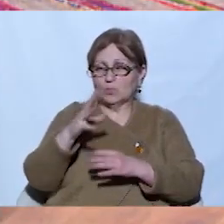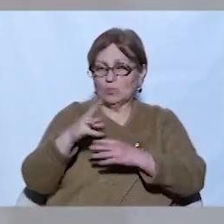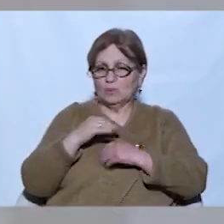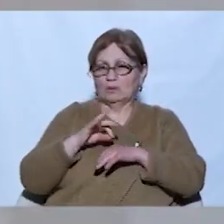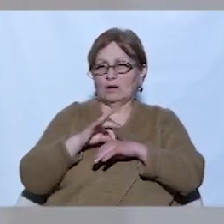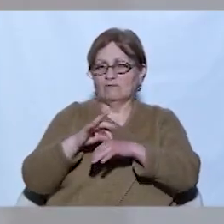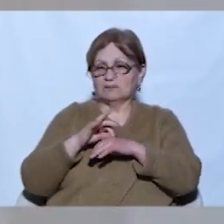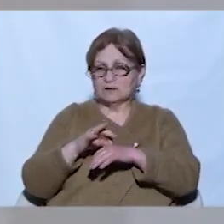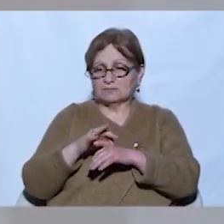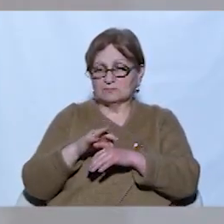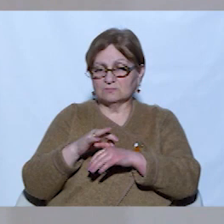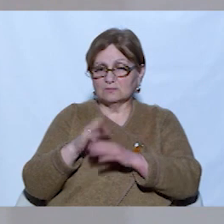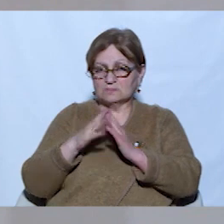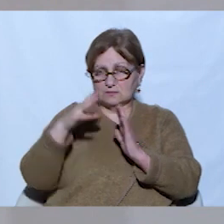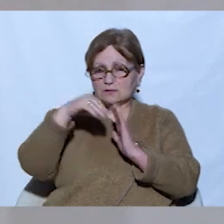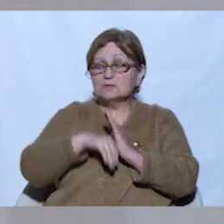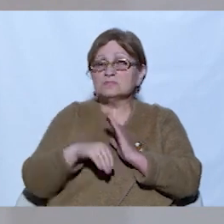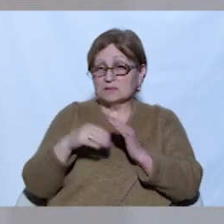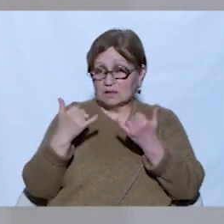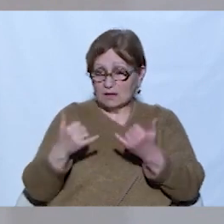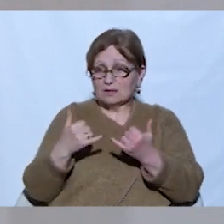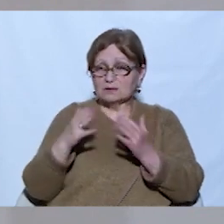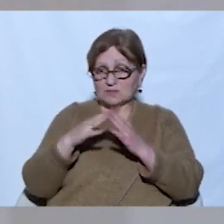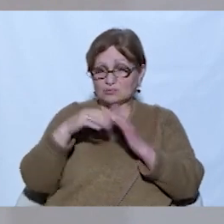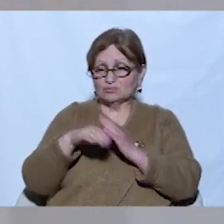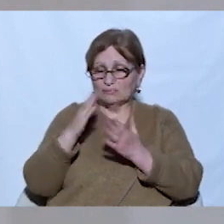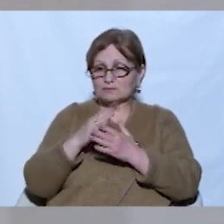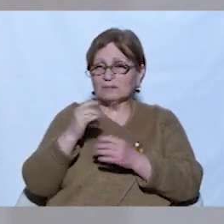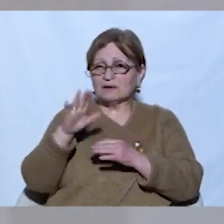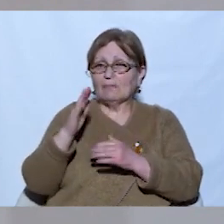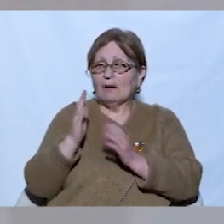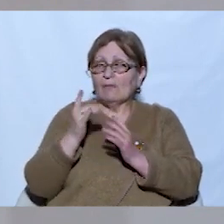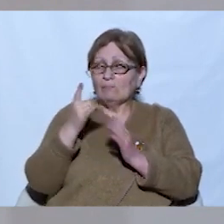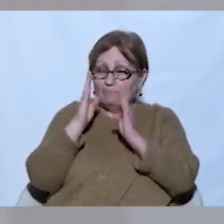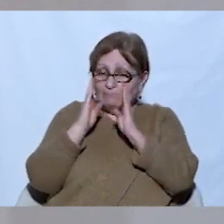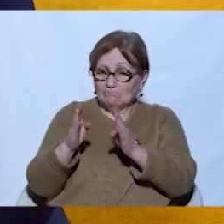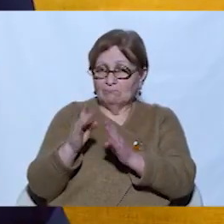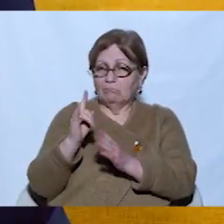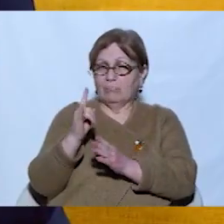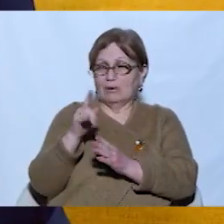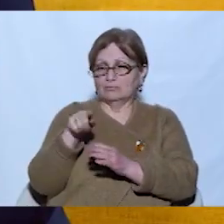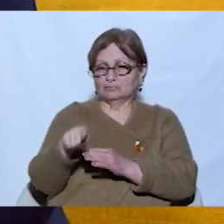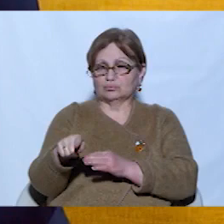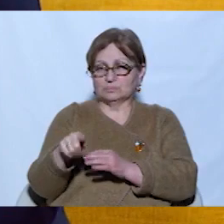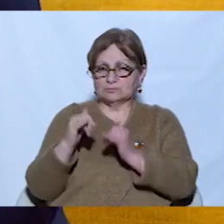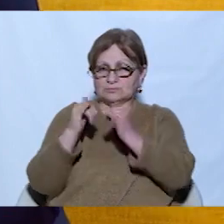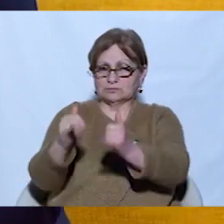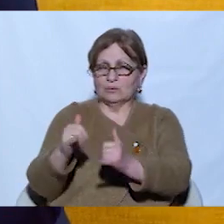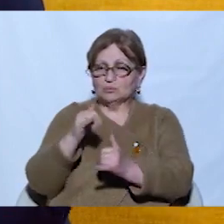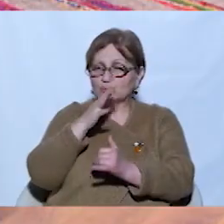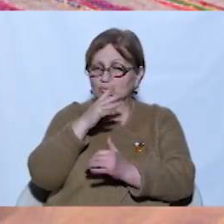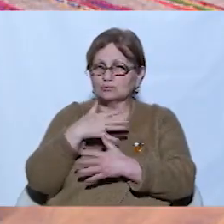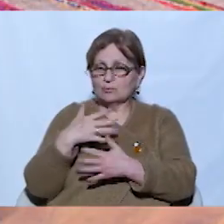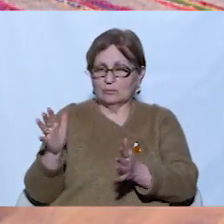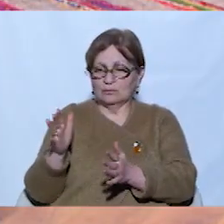მნიშვნელოვანი არის რომ მეტი დრო და გავატაროთ სახლში, ისდაც მეტი დროს ვატაროთ, მაგრამ მეტი დრო გავატაროთ ბავშვთან. მეტი დრო დავუტოთ.